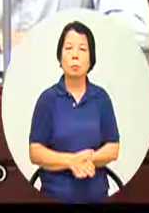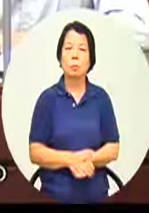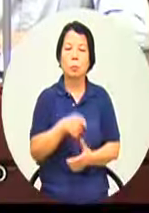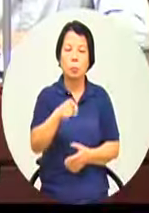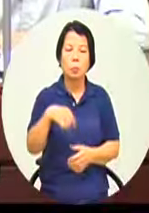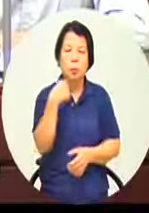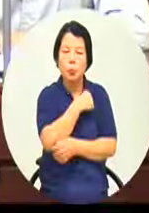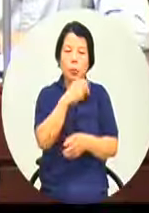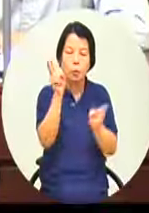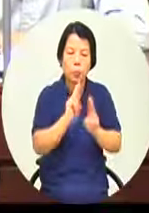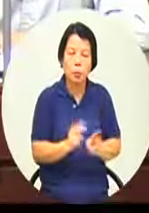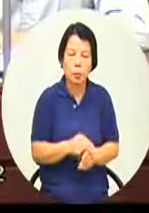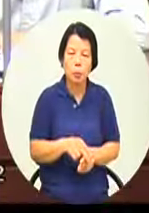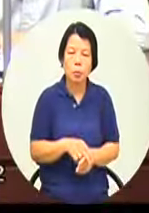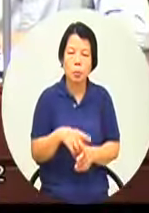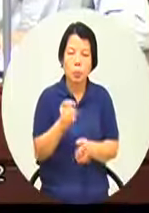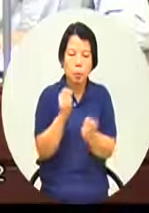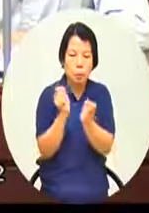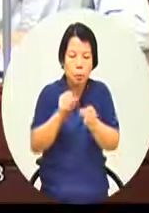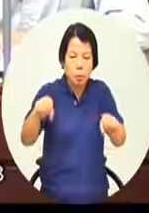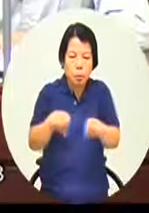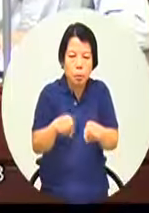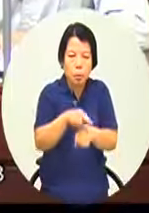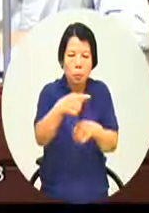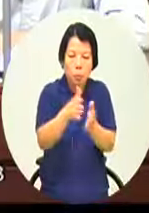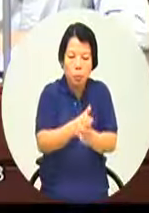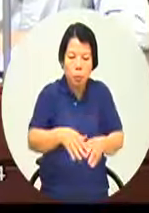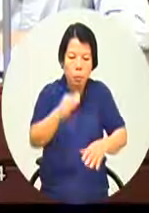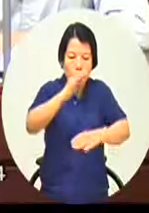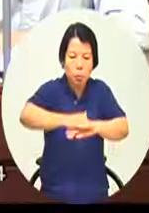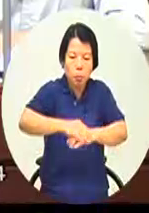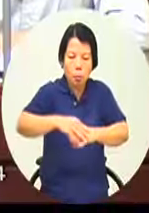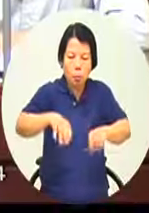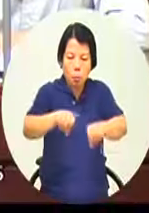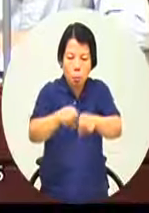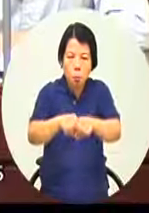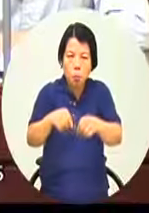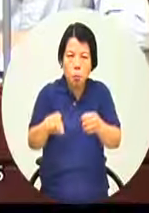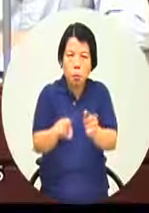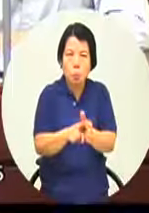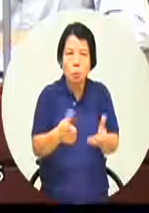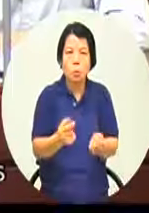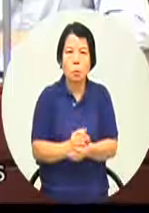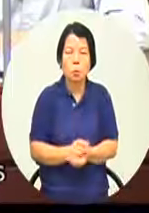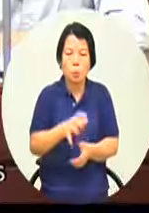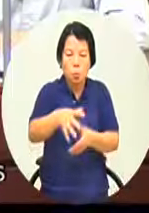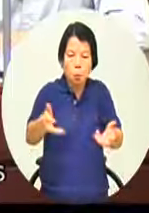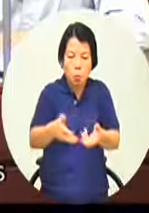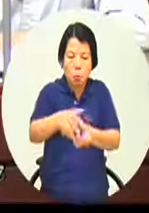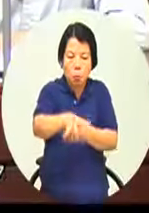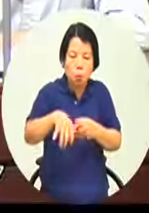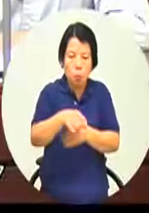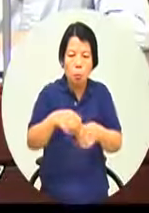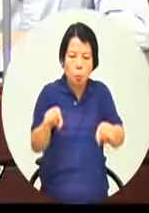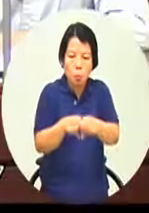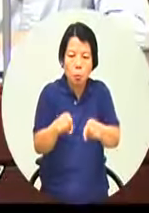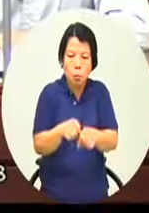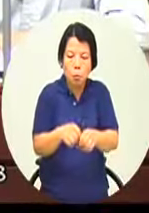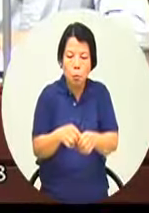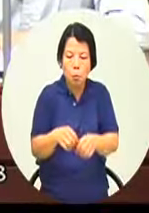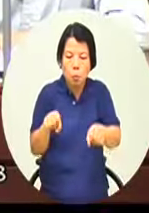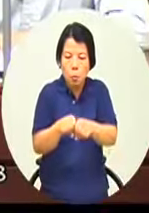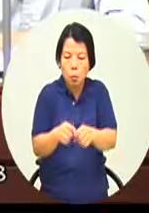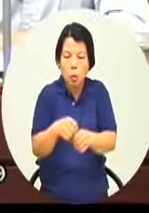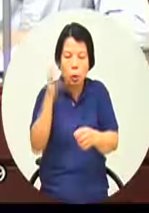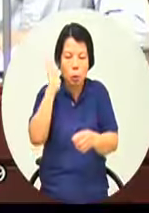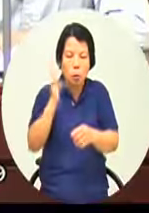电在推进管的这一个浅盾施工过程当中，那因为它的一个管件接头的这个部分有漏